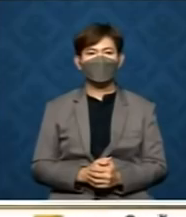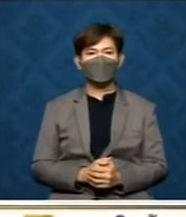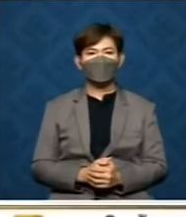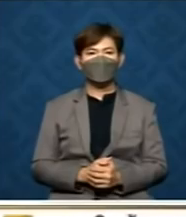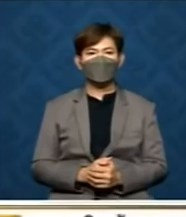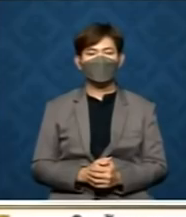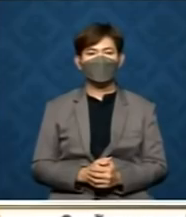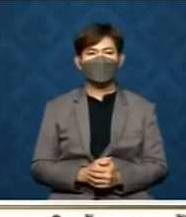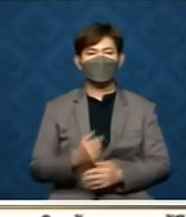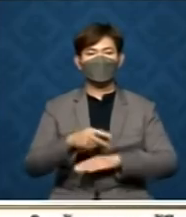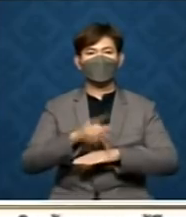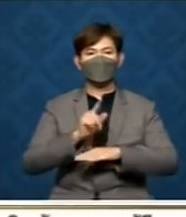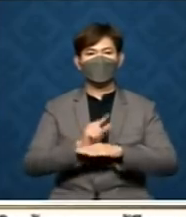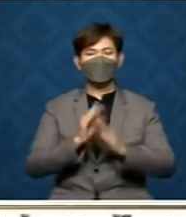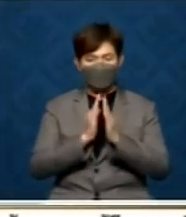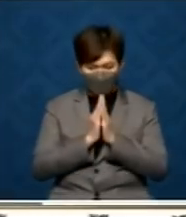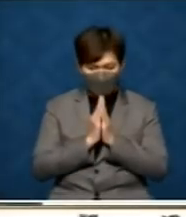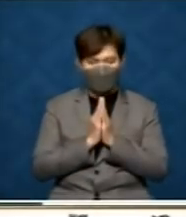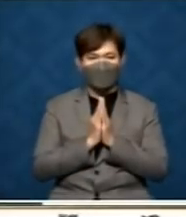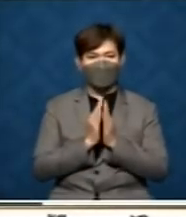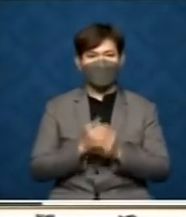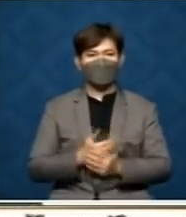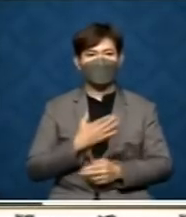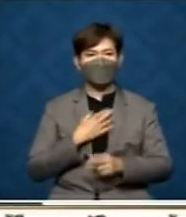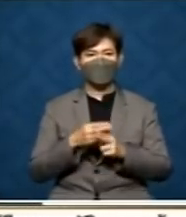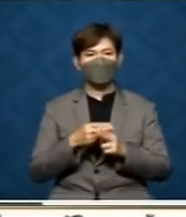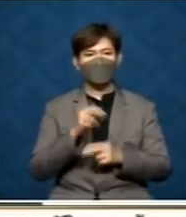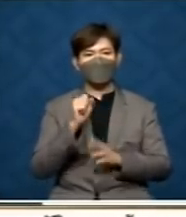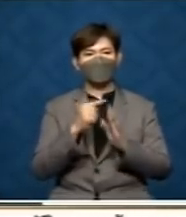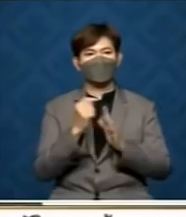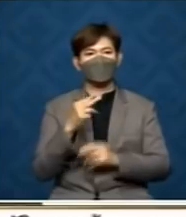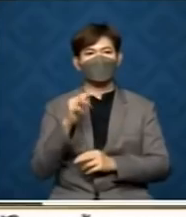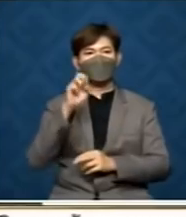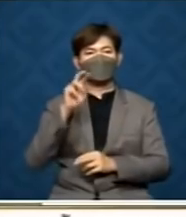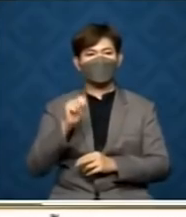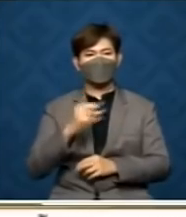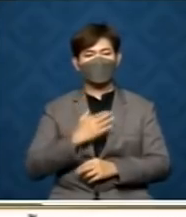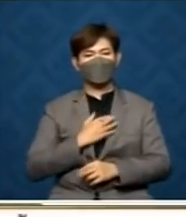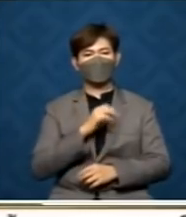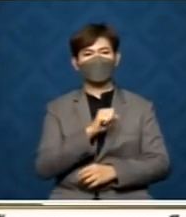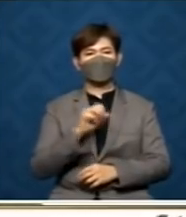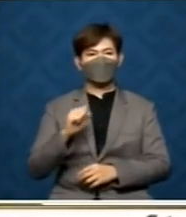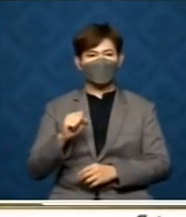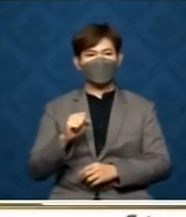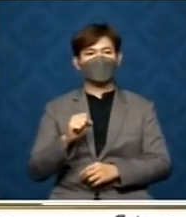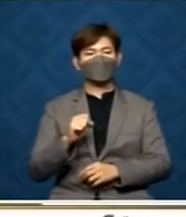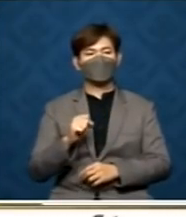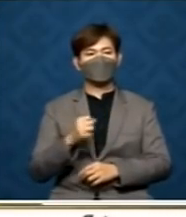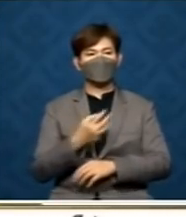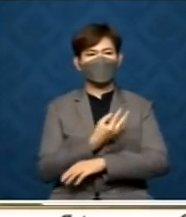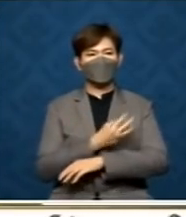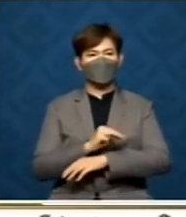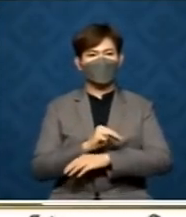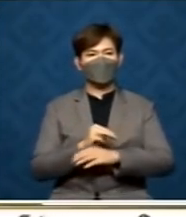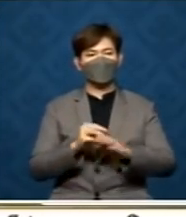จะกลับกับเรียนท่านประธานที่รบกระผมสุทินคลังแสงสมาชิกสภาผู้แทนราษฎรจังหวัดมหาสารคามพรรค